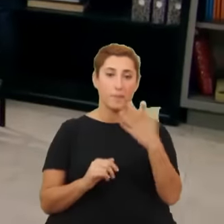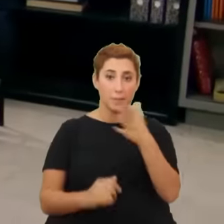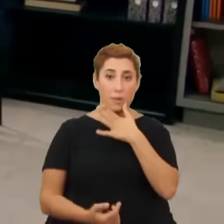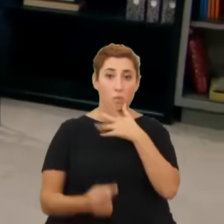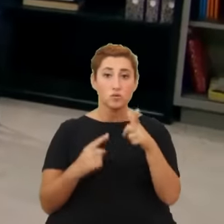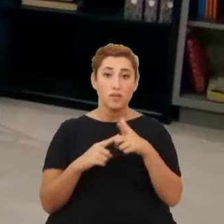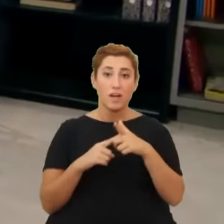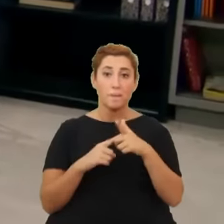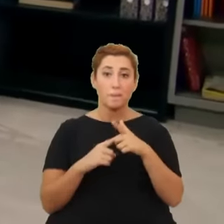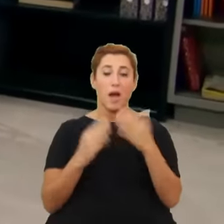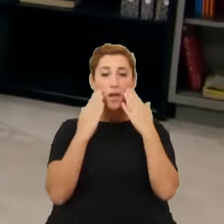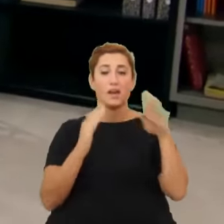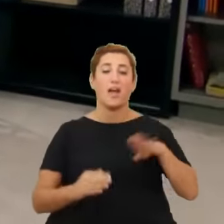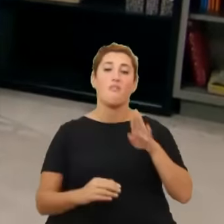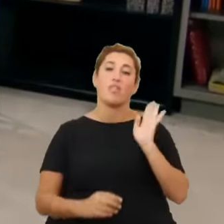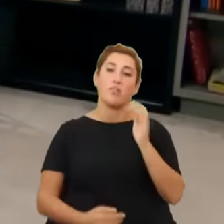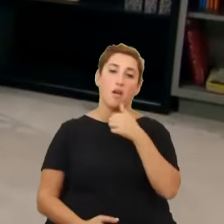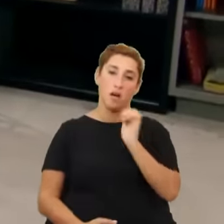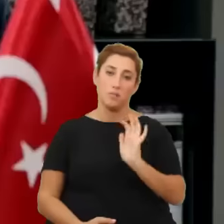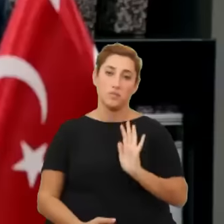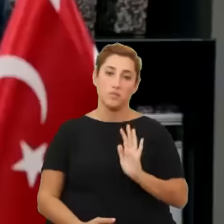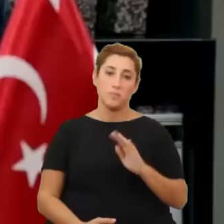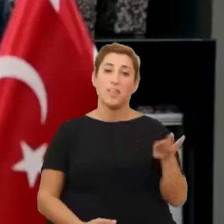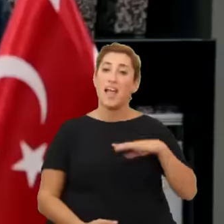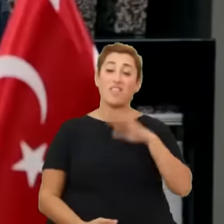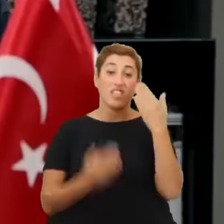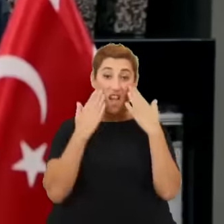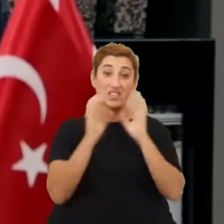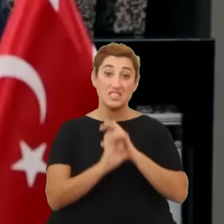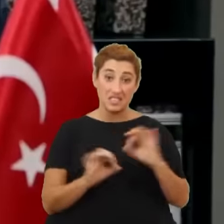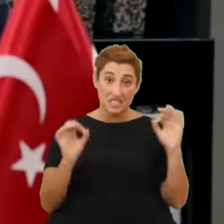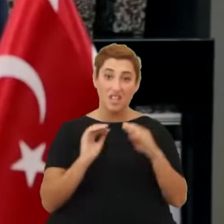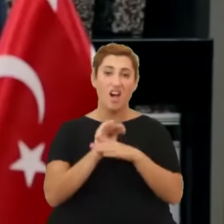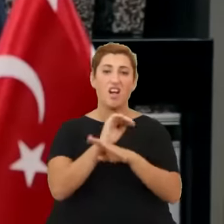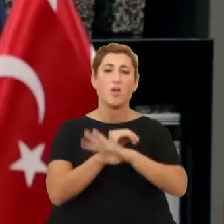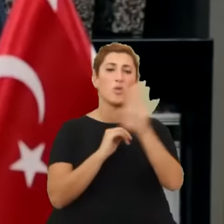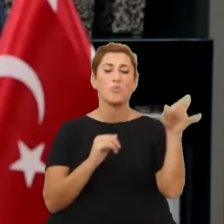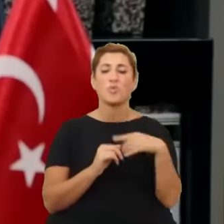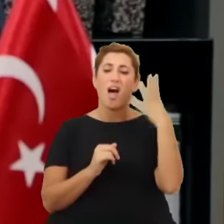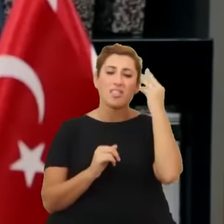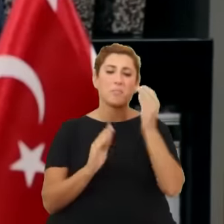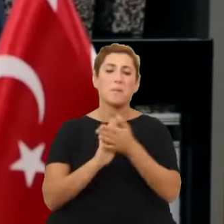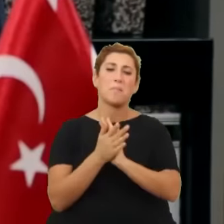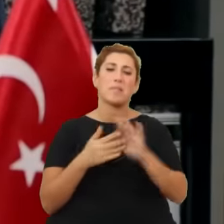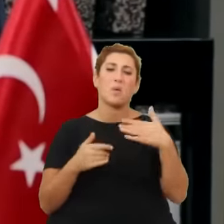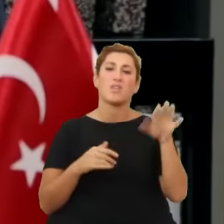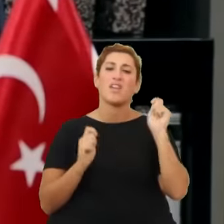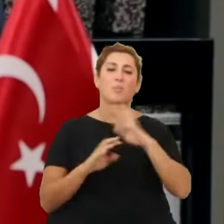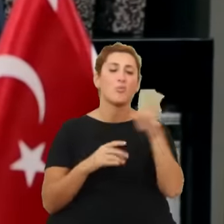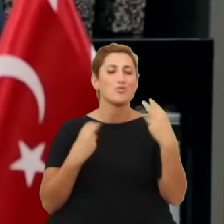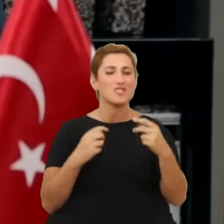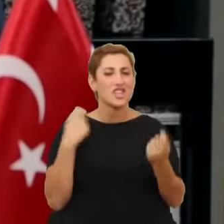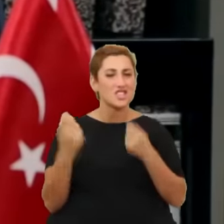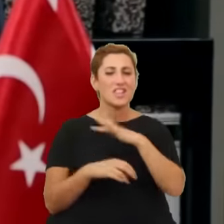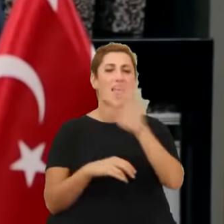biliyorsun Fehmi. Hayırlı evlat abiciğim. Evlat hayırsızsa hayatın bütün anlamı bitiyor gidiyor abiciğim. Yaptığın o bütün